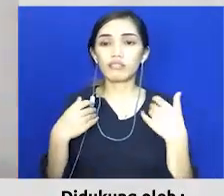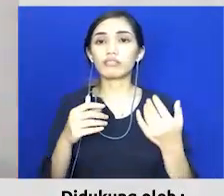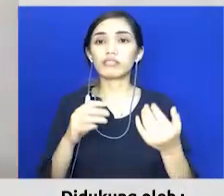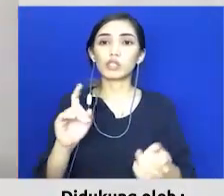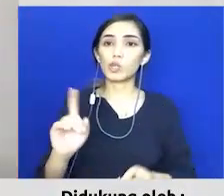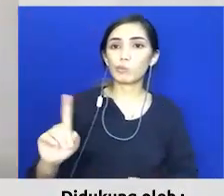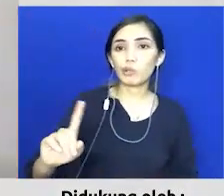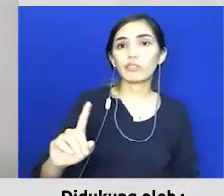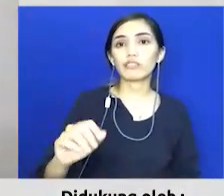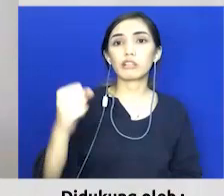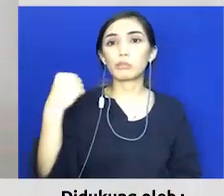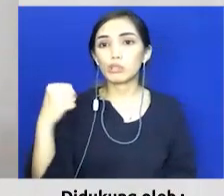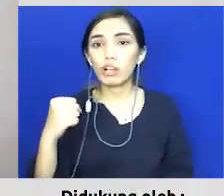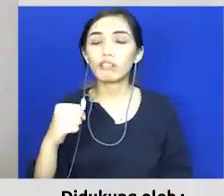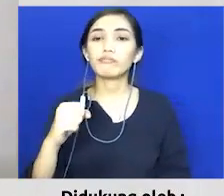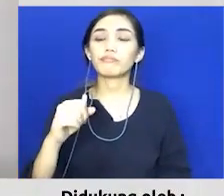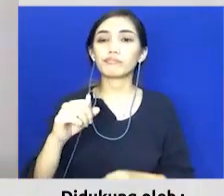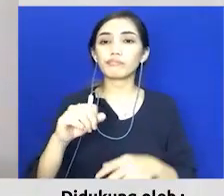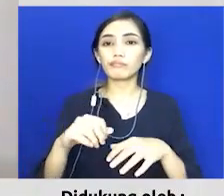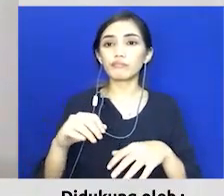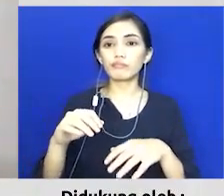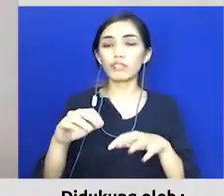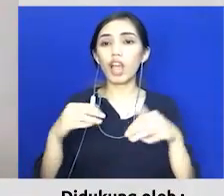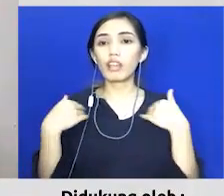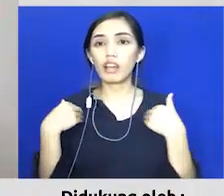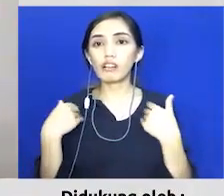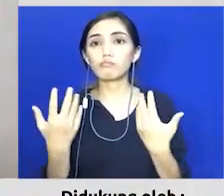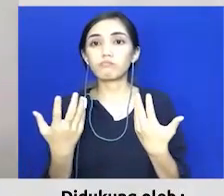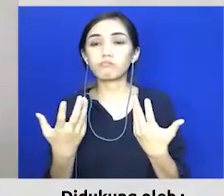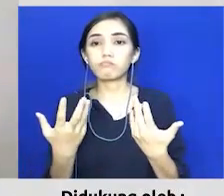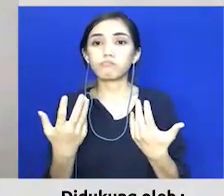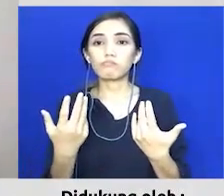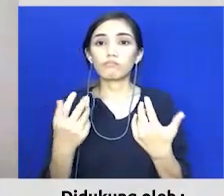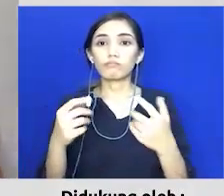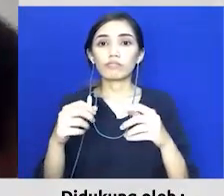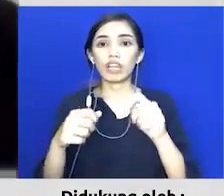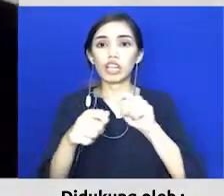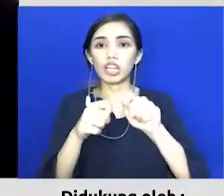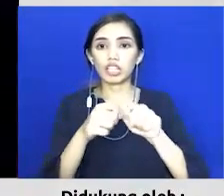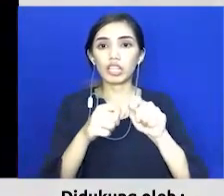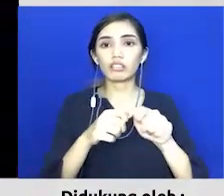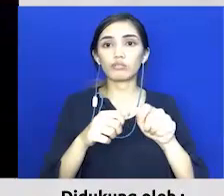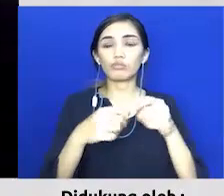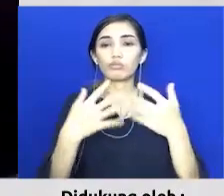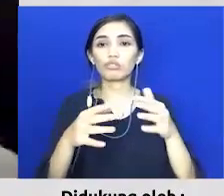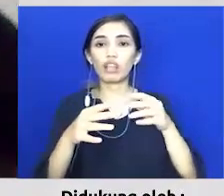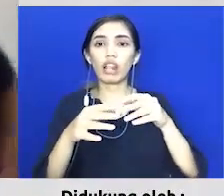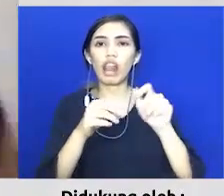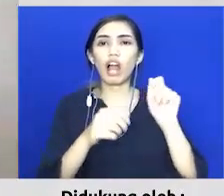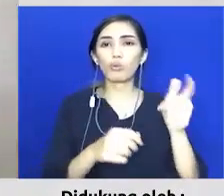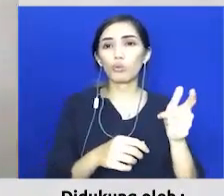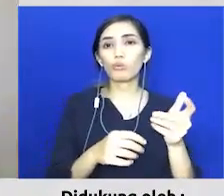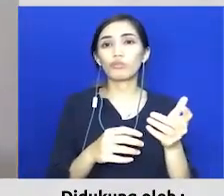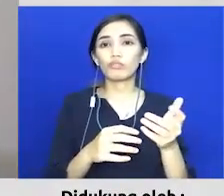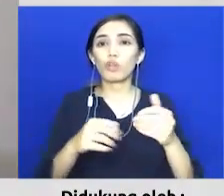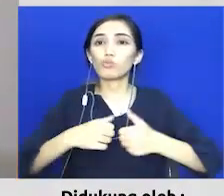laku gitu. Lalu sukses secara bisnis gitu. Itu sih Mas, kalau gue sih sama masih punya